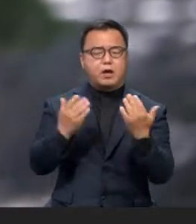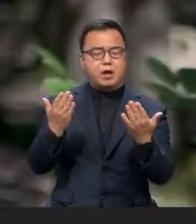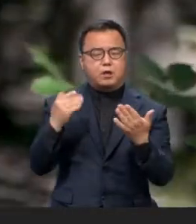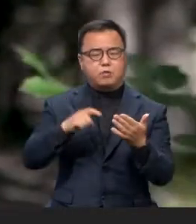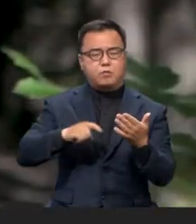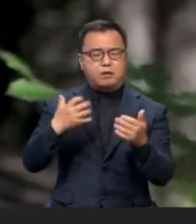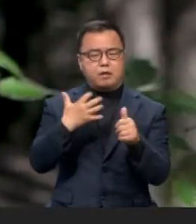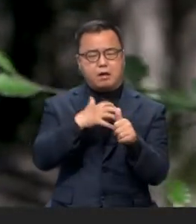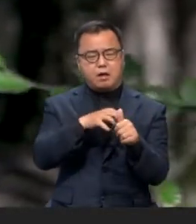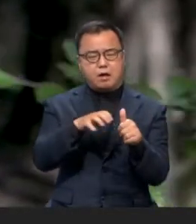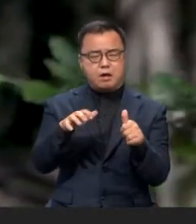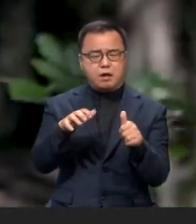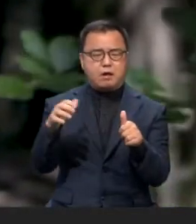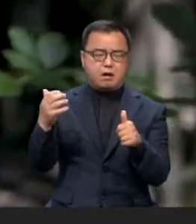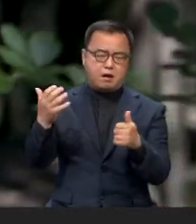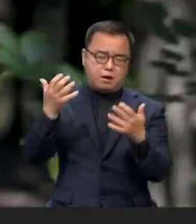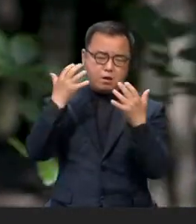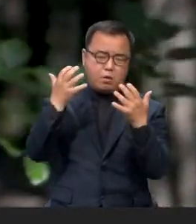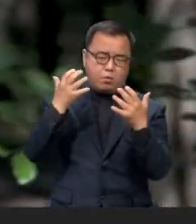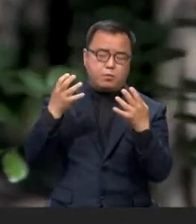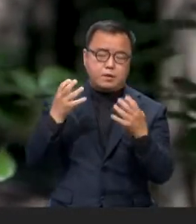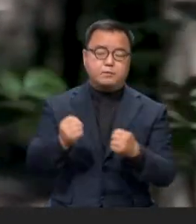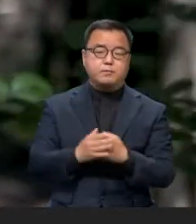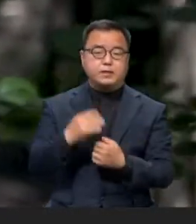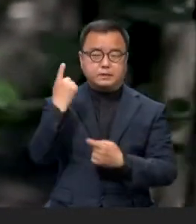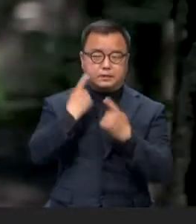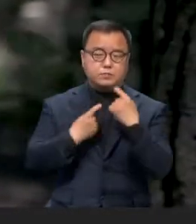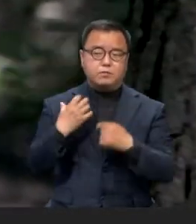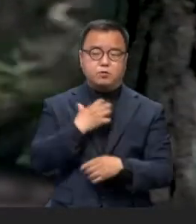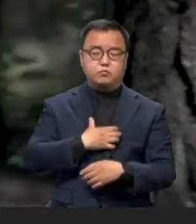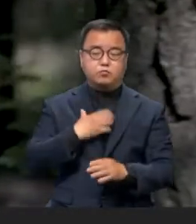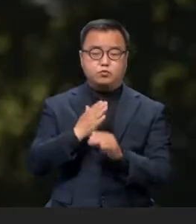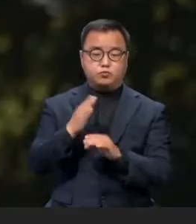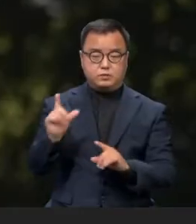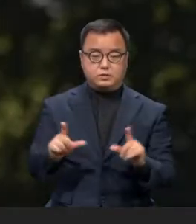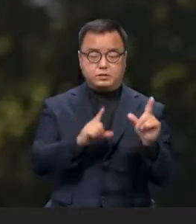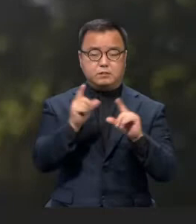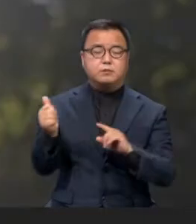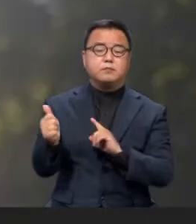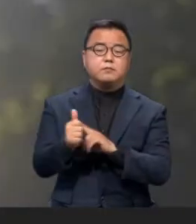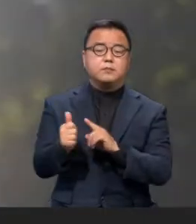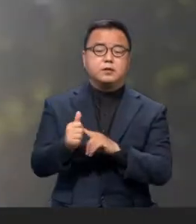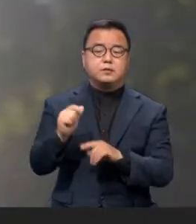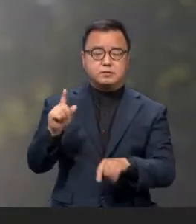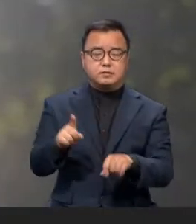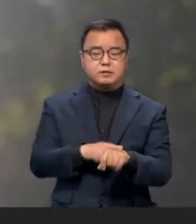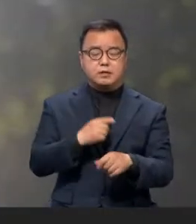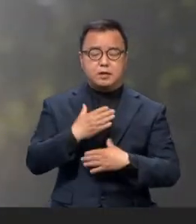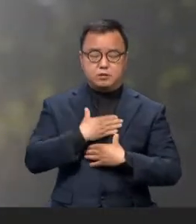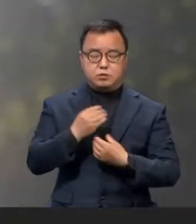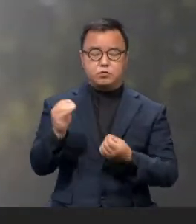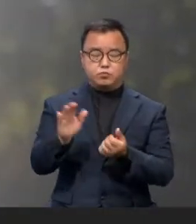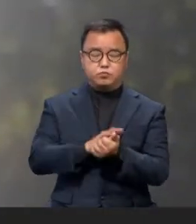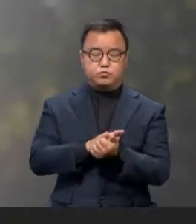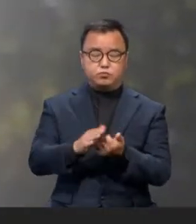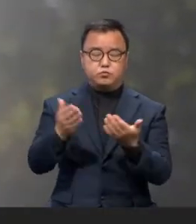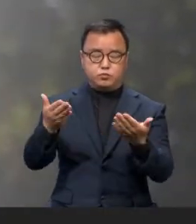괴롭힘을 당했습니다. 상처와 불안 속에서 살던 그에게 자연은 안정감과 위로를